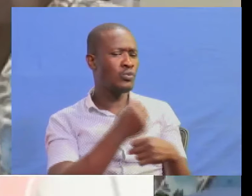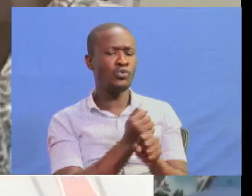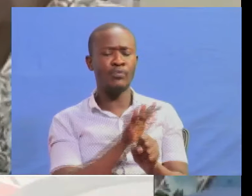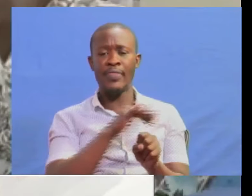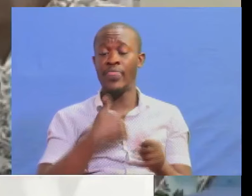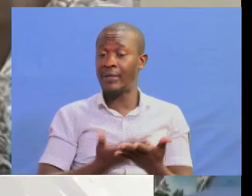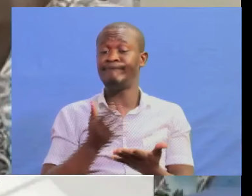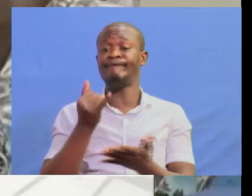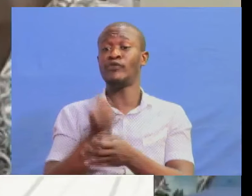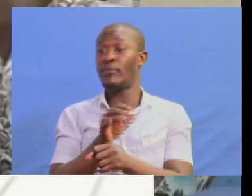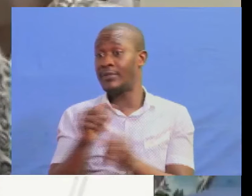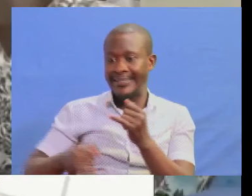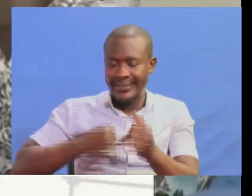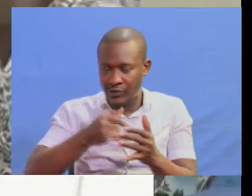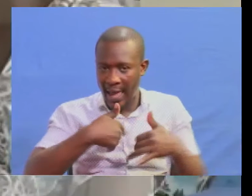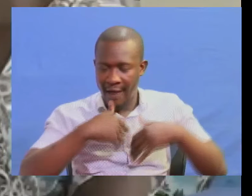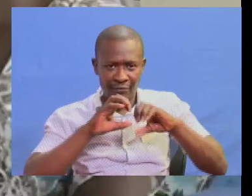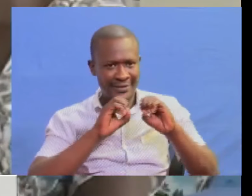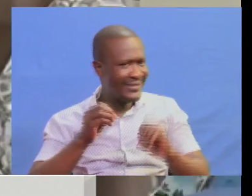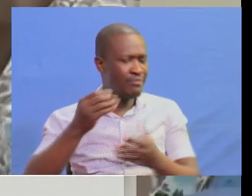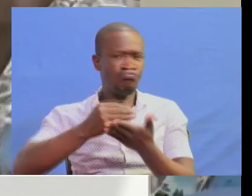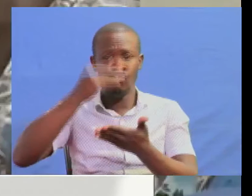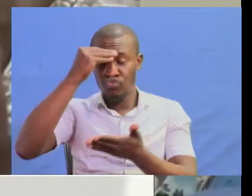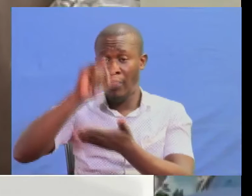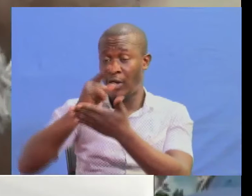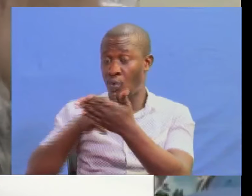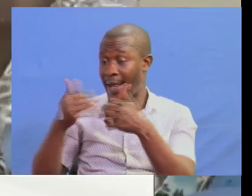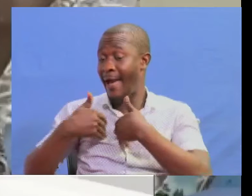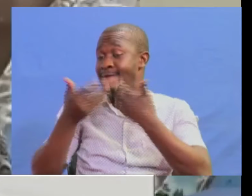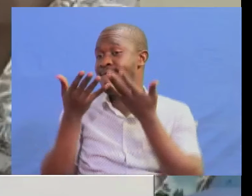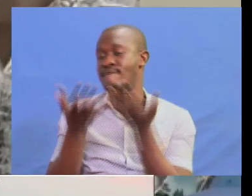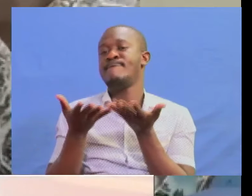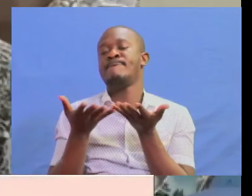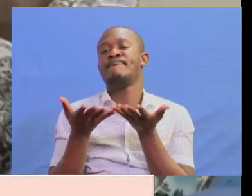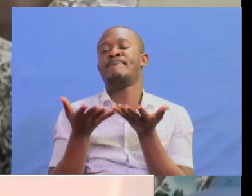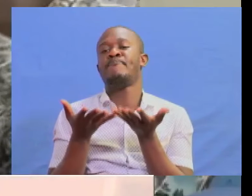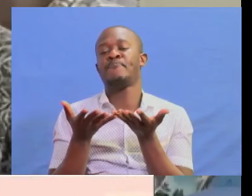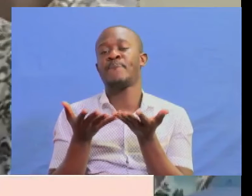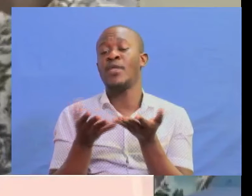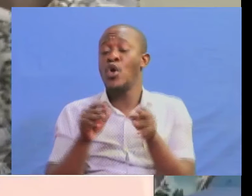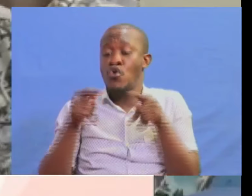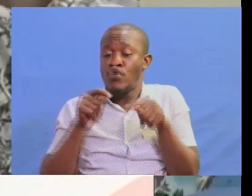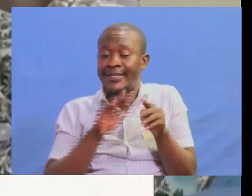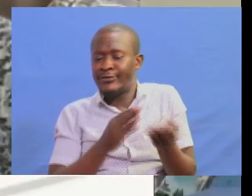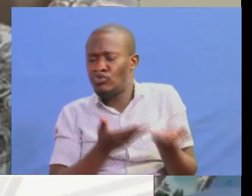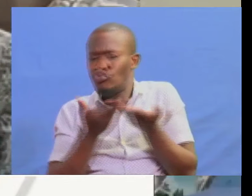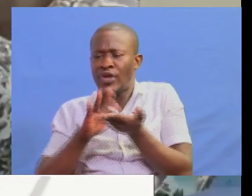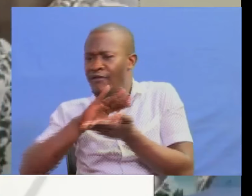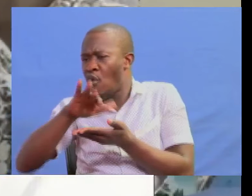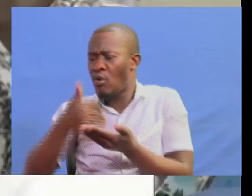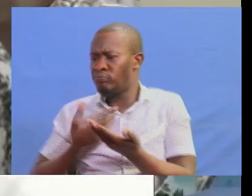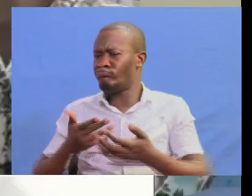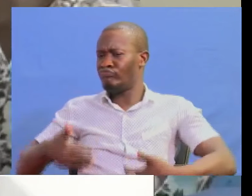tuko nazo, lakini ukiangalia hatuna wenye wamesomea ile taaluma ambayo kwamba itawafanya wafanye nini, waajiriwe. Tunajaribu kutoa hamasa kwa vijana